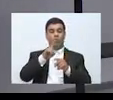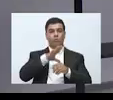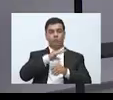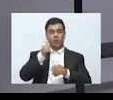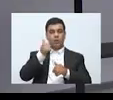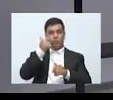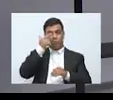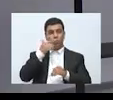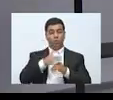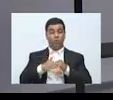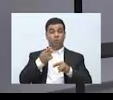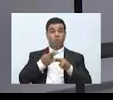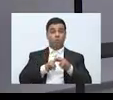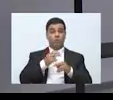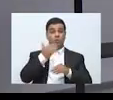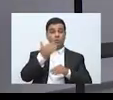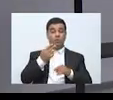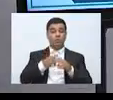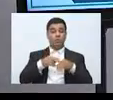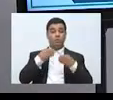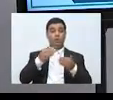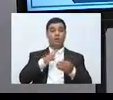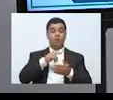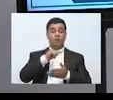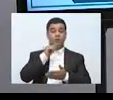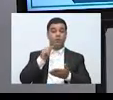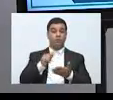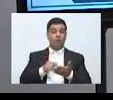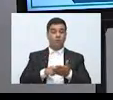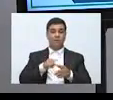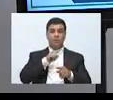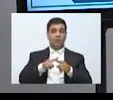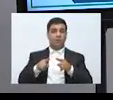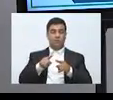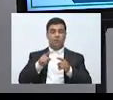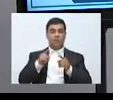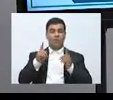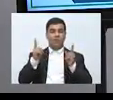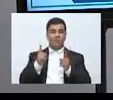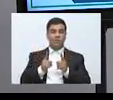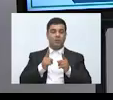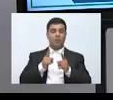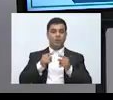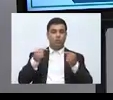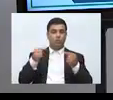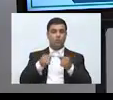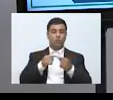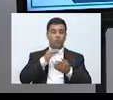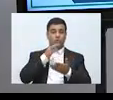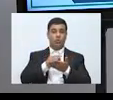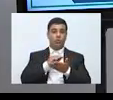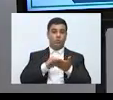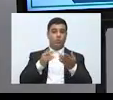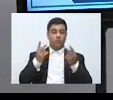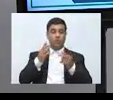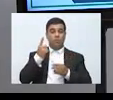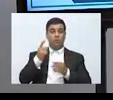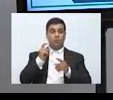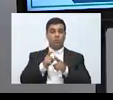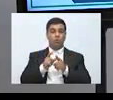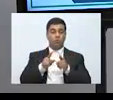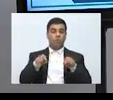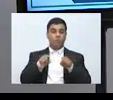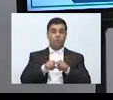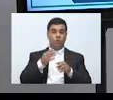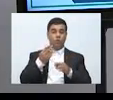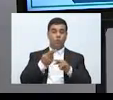оламиз. Бунда сиз берилган саволларга тез, қисқа, аниқ ва бир сўз билан ёки